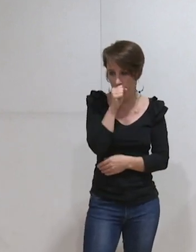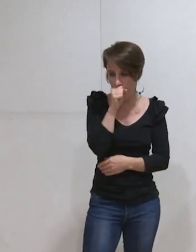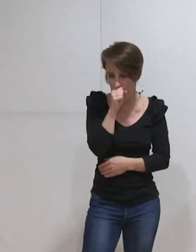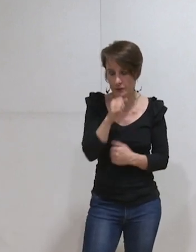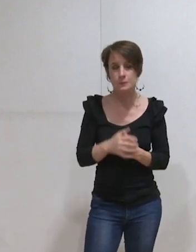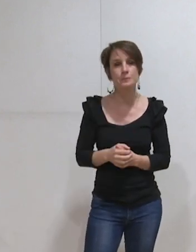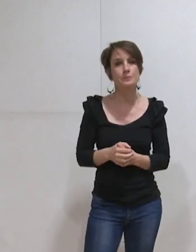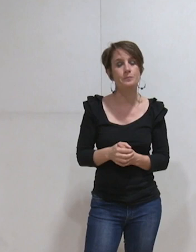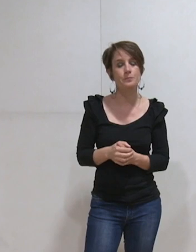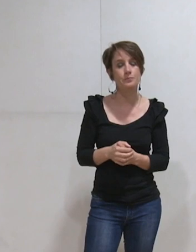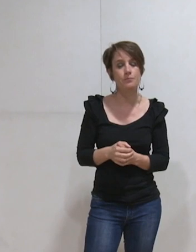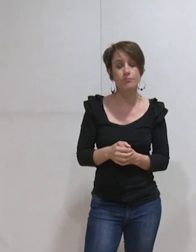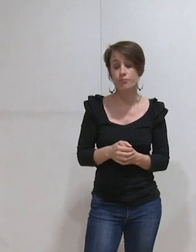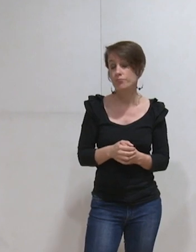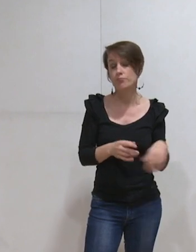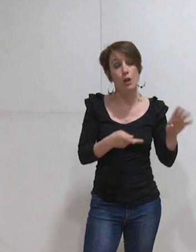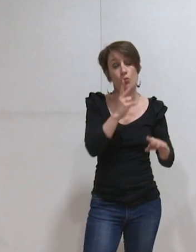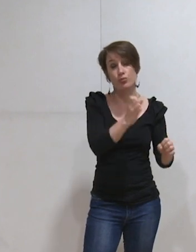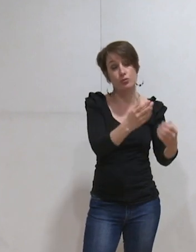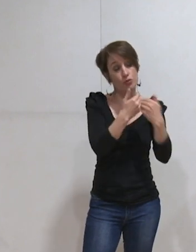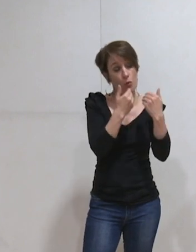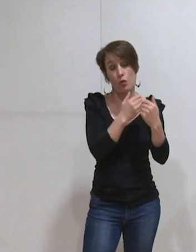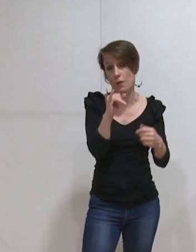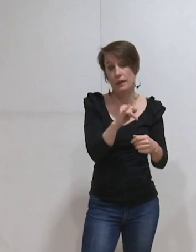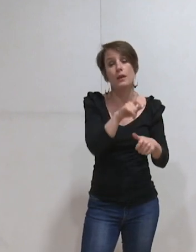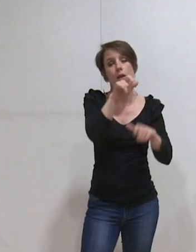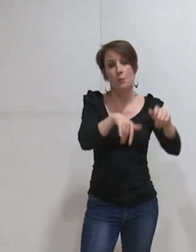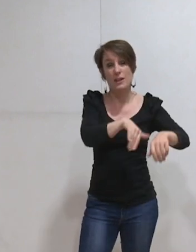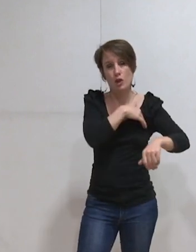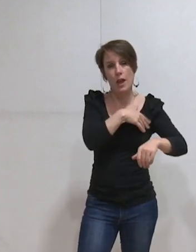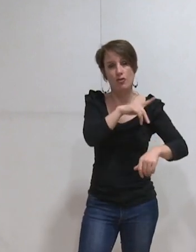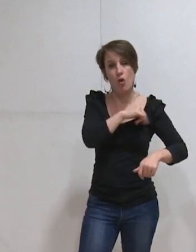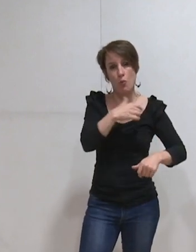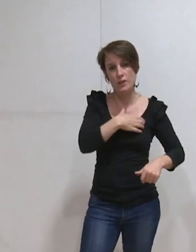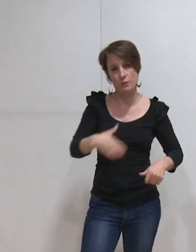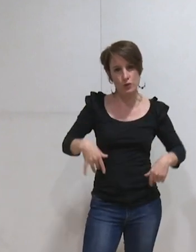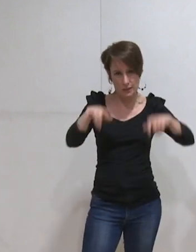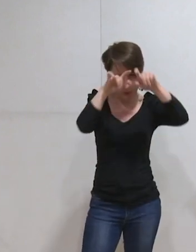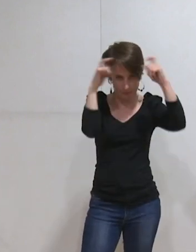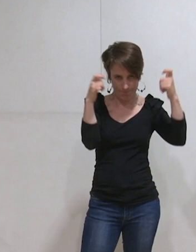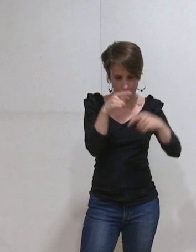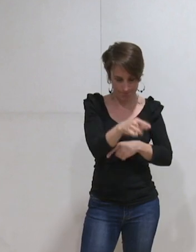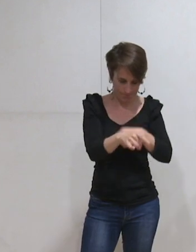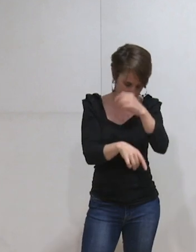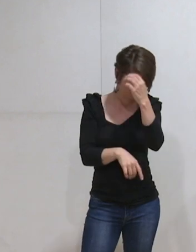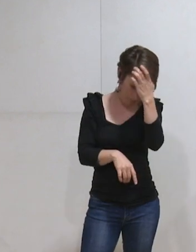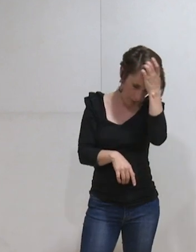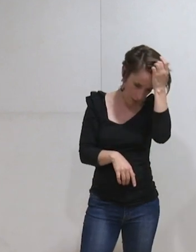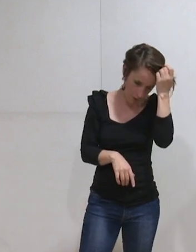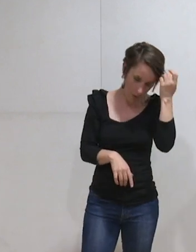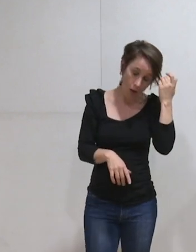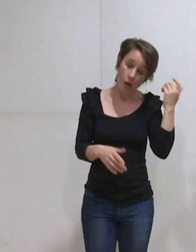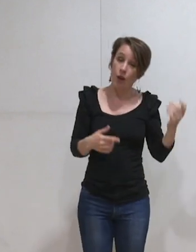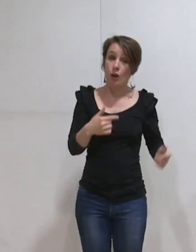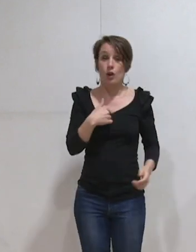euh surtout des agents de la police municipale ma question en fait elle s'adresse d'ailleurs évidemment à